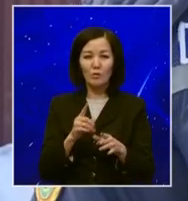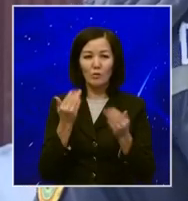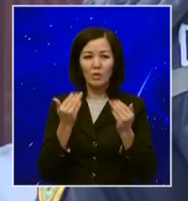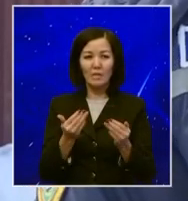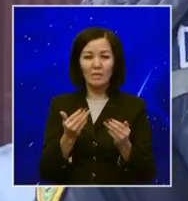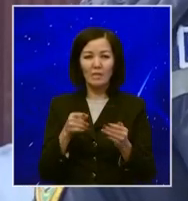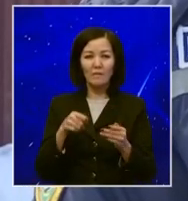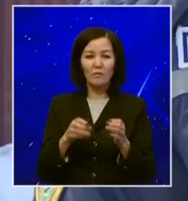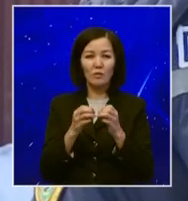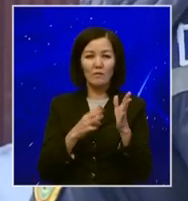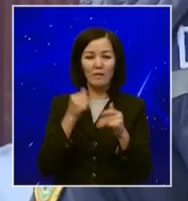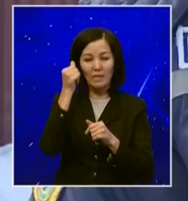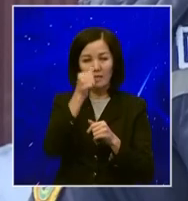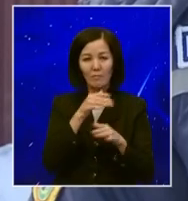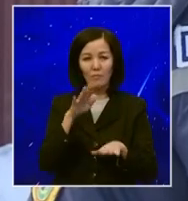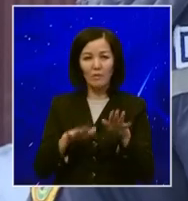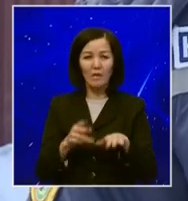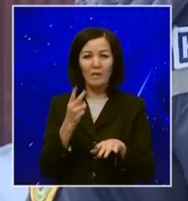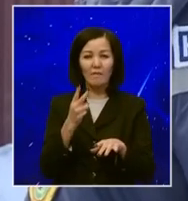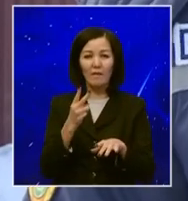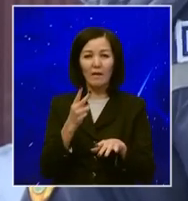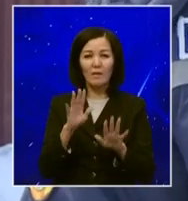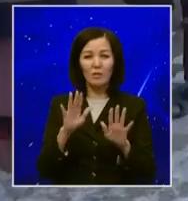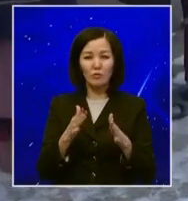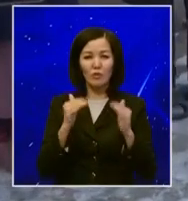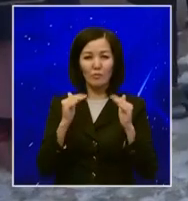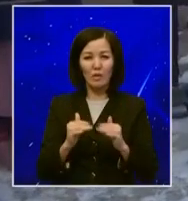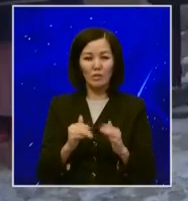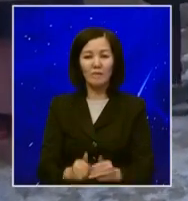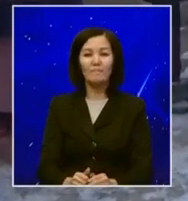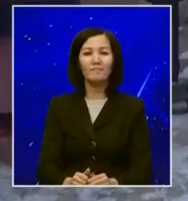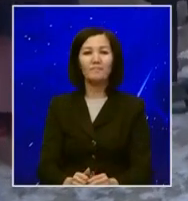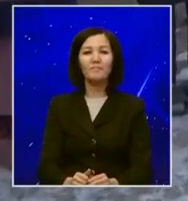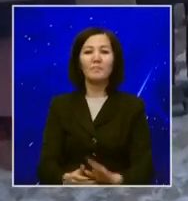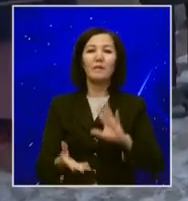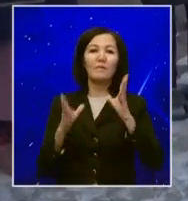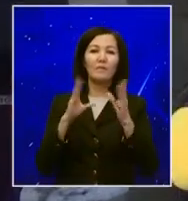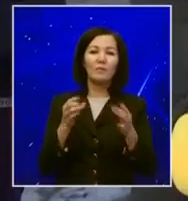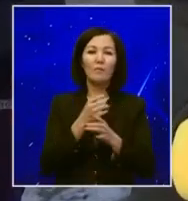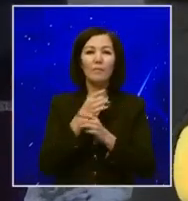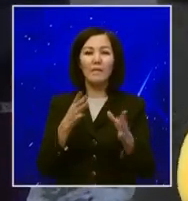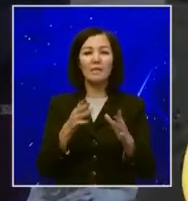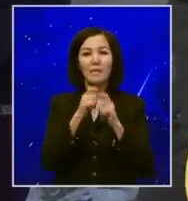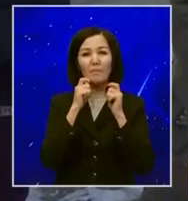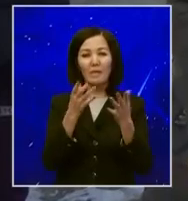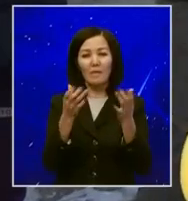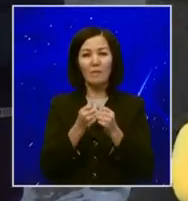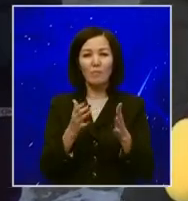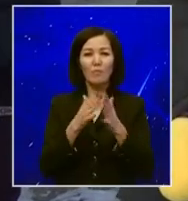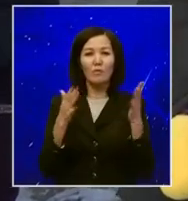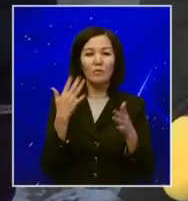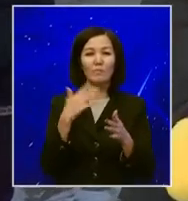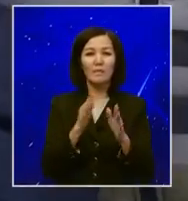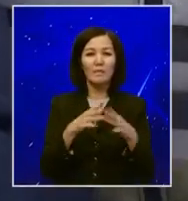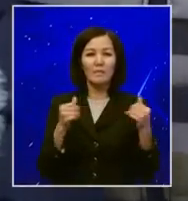аналогично 2019 годом на 2 случая меньше. Отметим, всего в преддверии праздника подарки получили больше